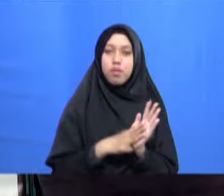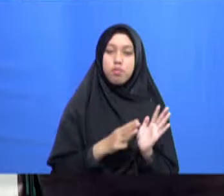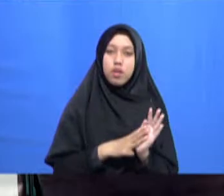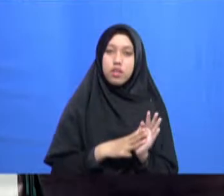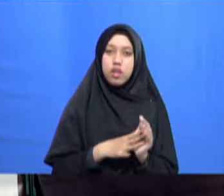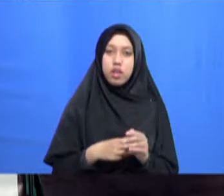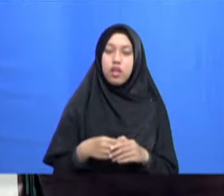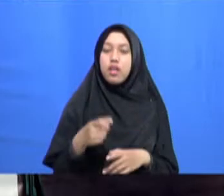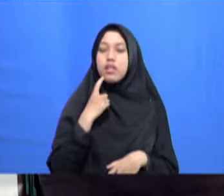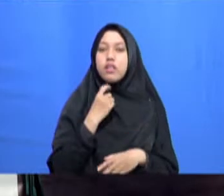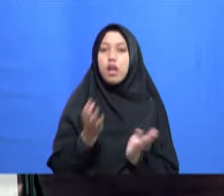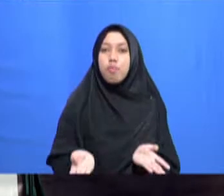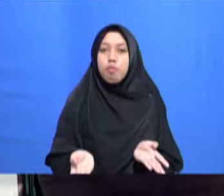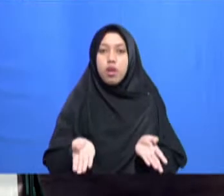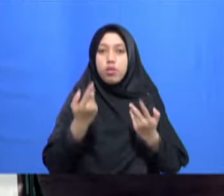persoalan-persoalan pembangunan dalam menuju